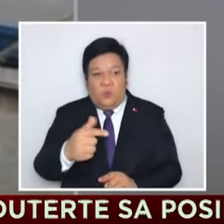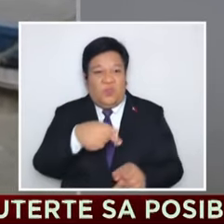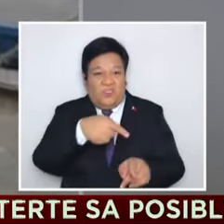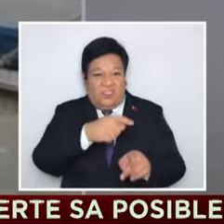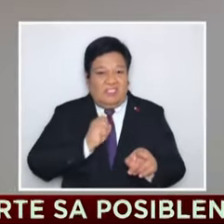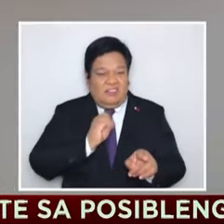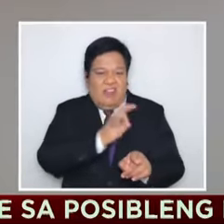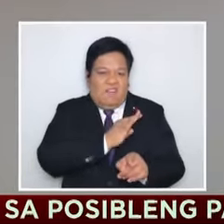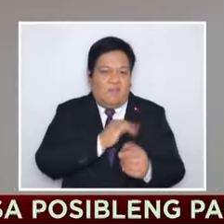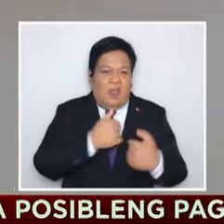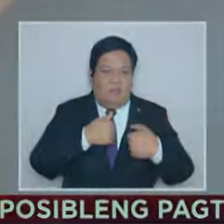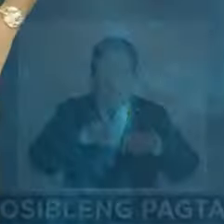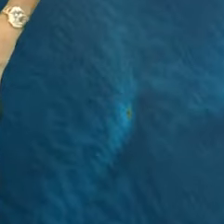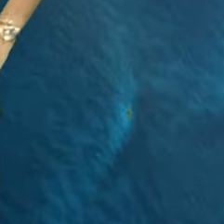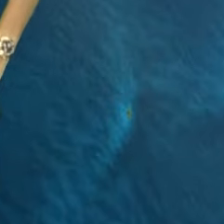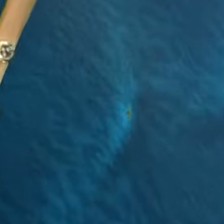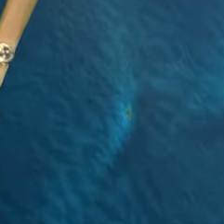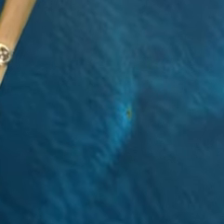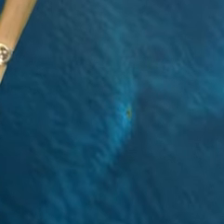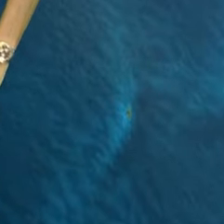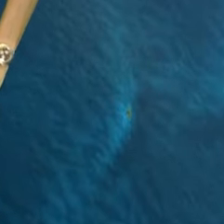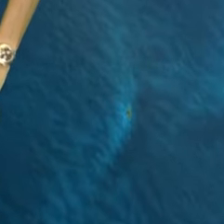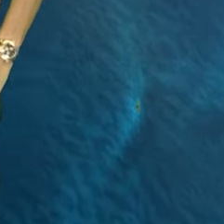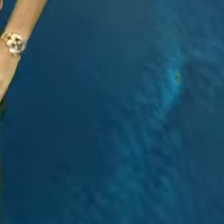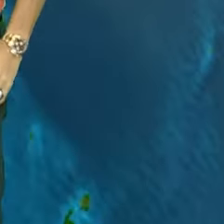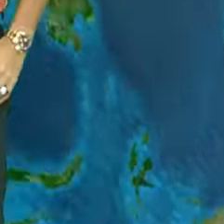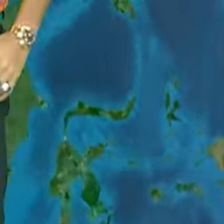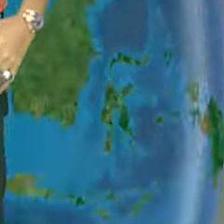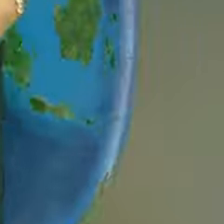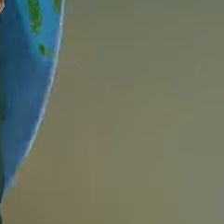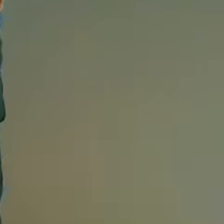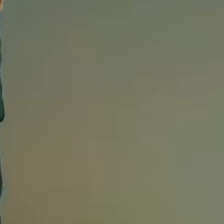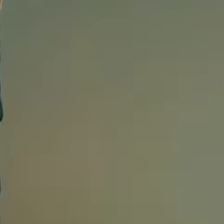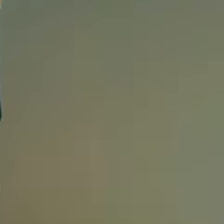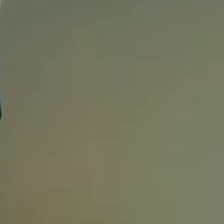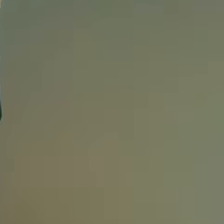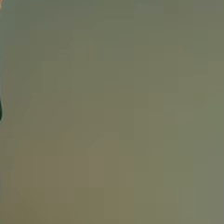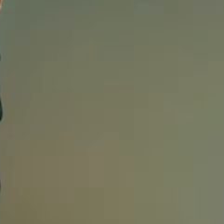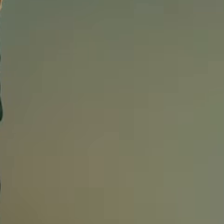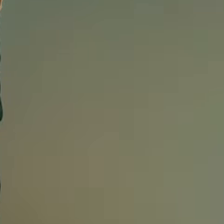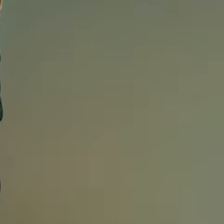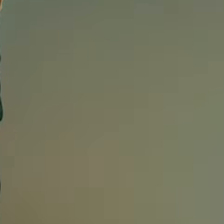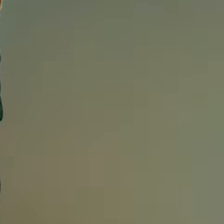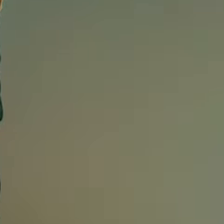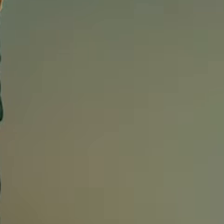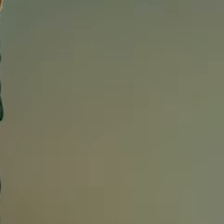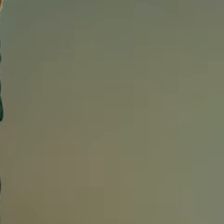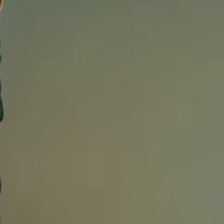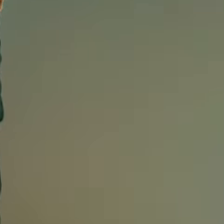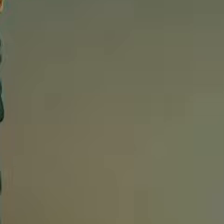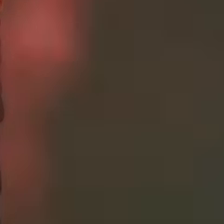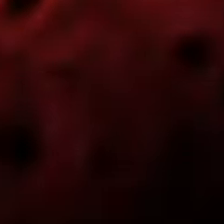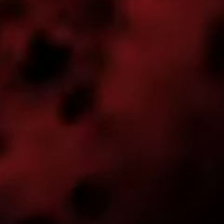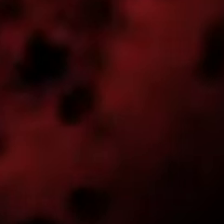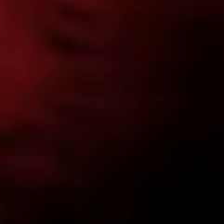barko. Yan po ang lagay ng panahon. Mag-ingat po tayo, kapamilya.